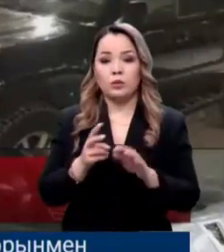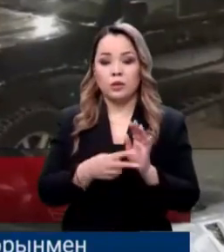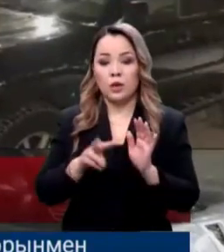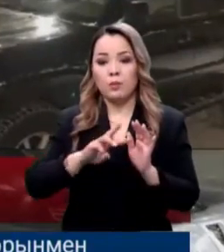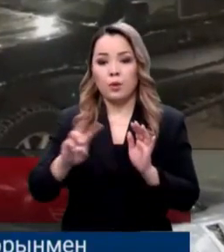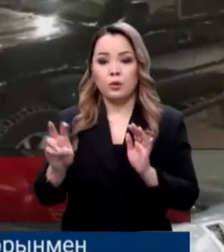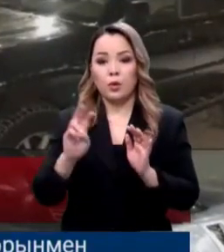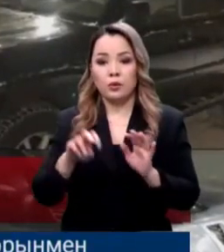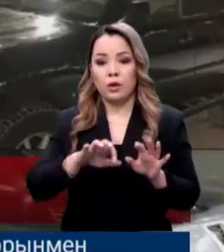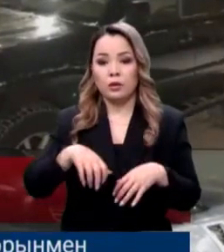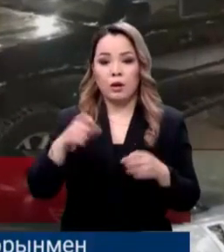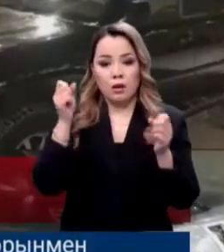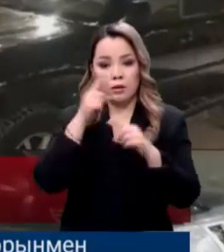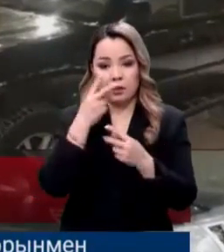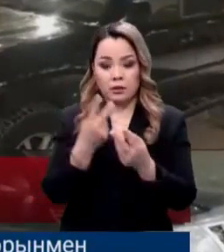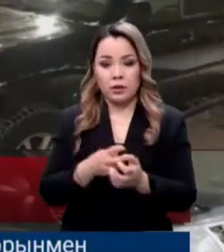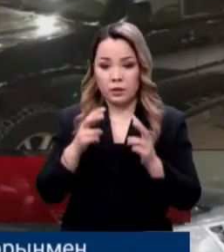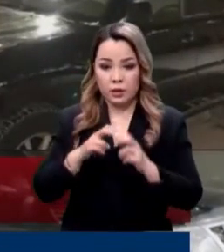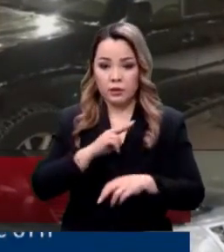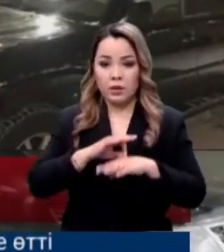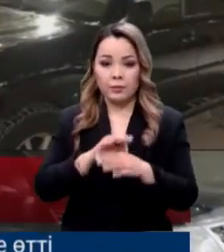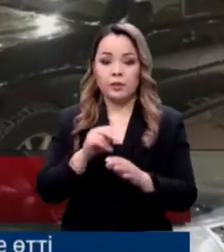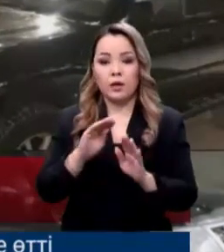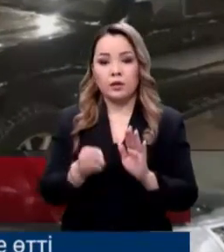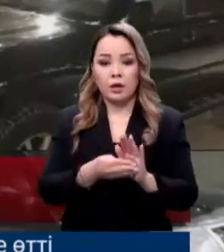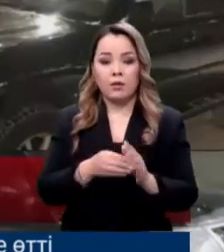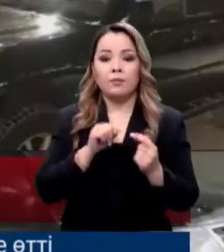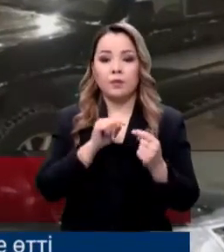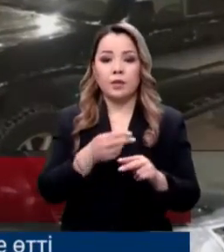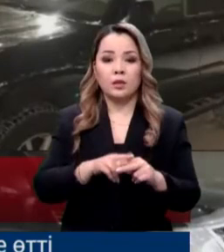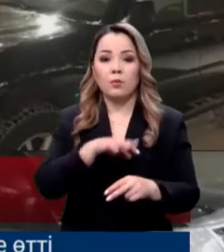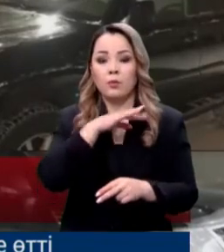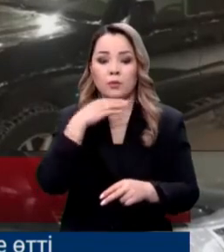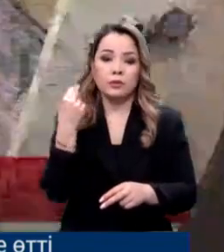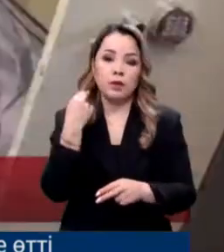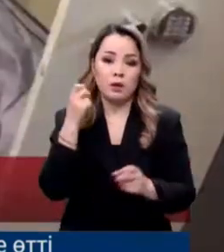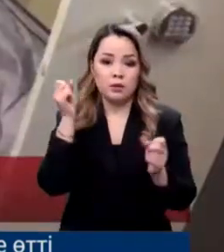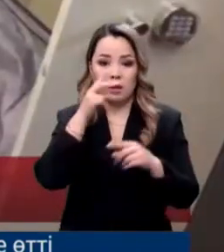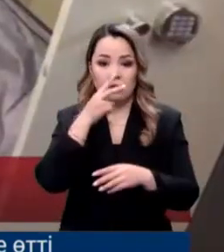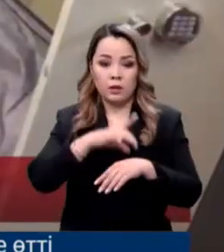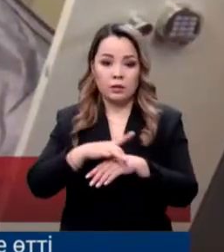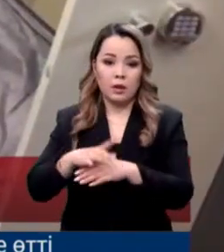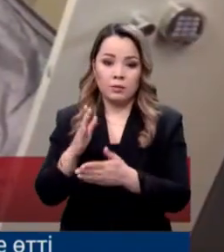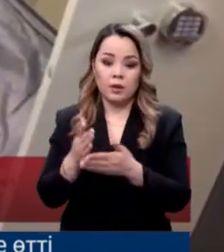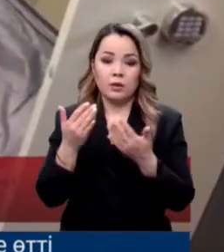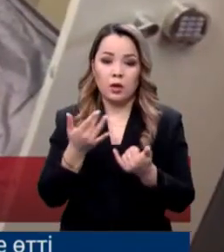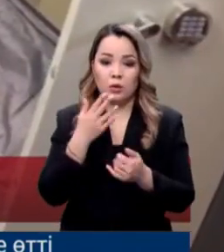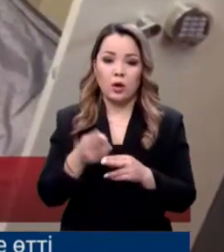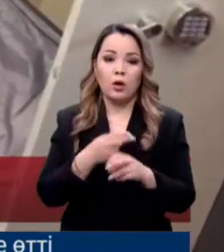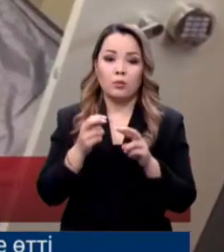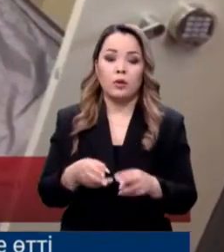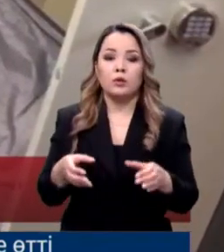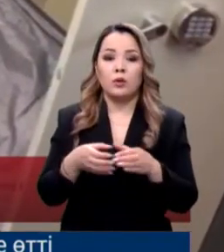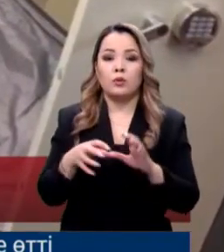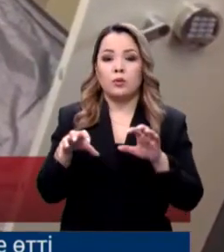доллардың тәркіленгенін хабарлаған еді. Тергеу барысында оның сыбайлас жемқорлыққа белшесінен батқаны да анықталды. Мәселен, Ұлттық қауіпсіздік